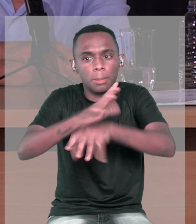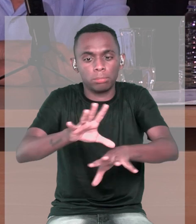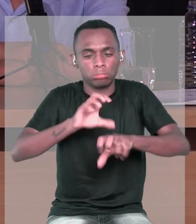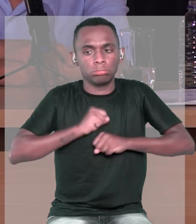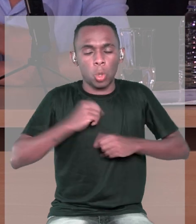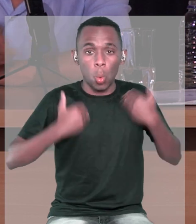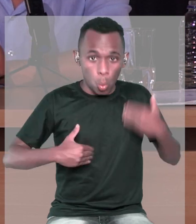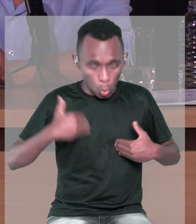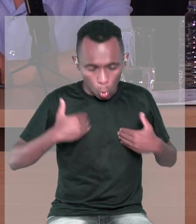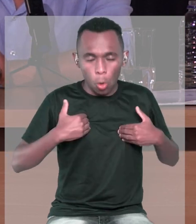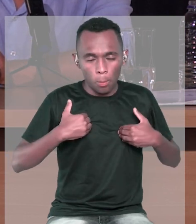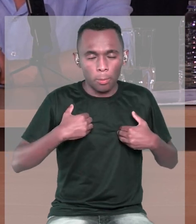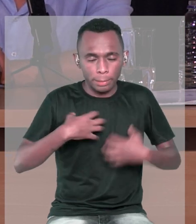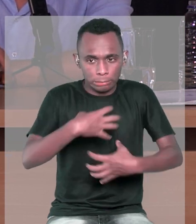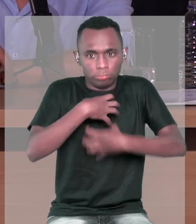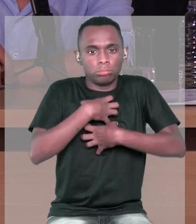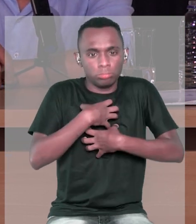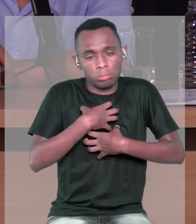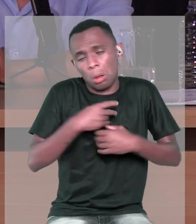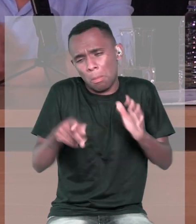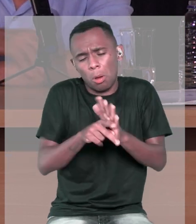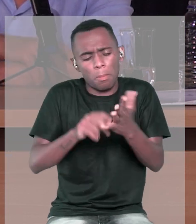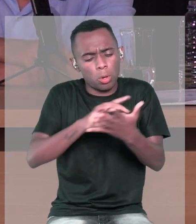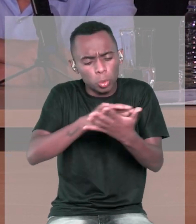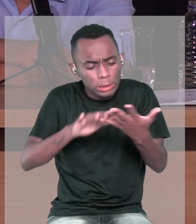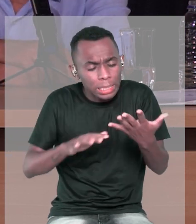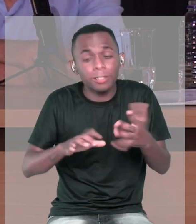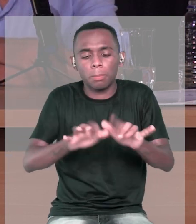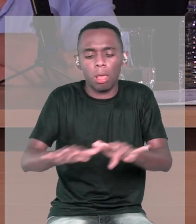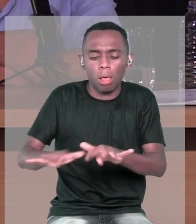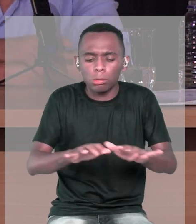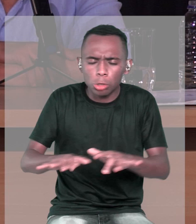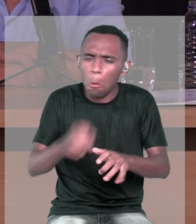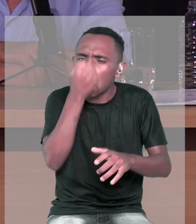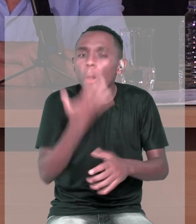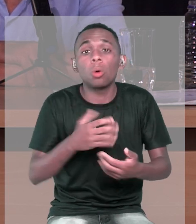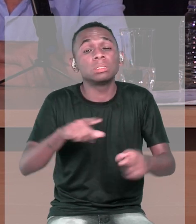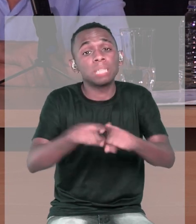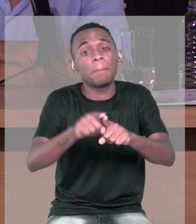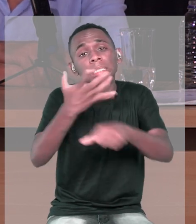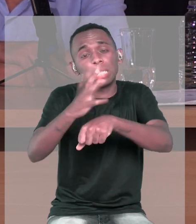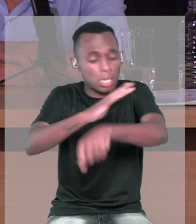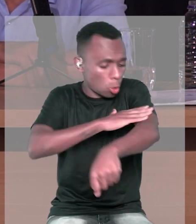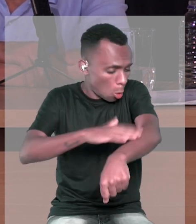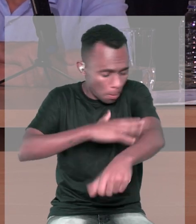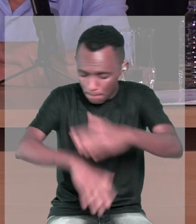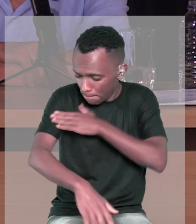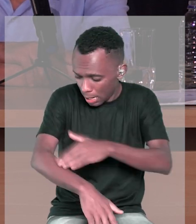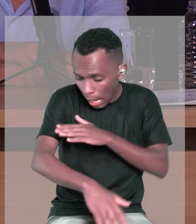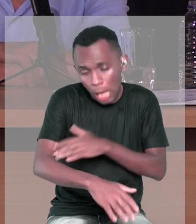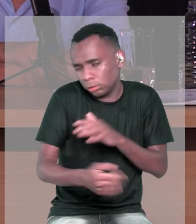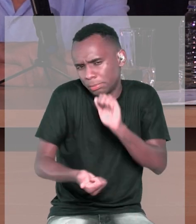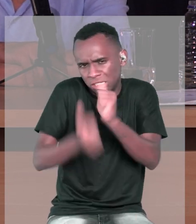do corpo, por exemplo, exercícios com os dedos para tocar bem piano, com os braços para poder praticar algum esporte,